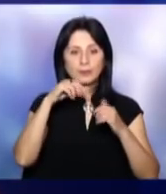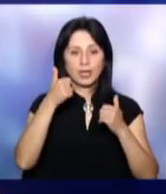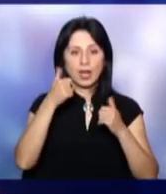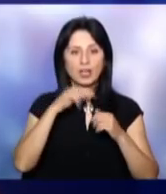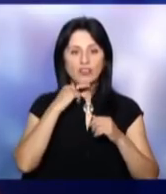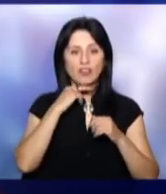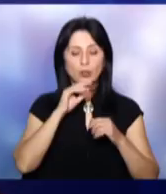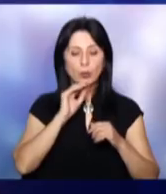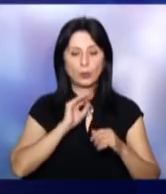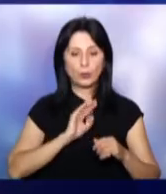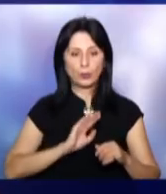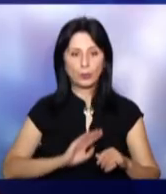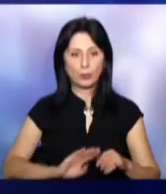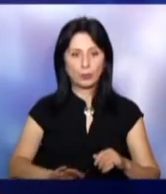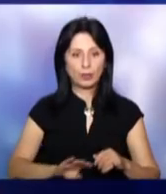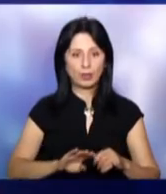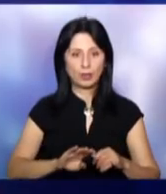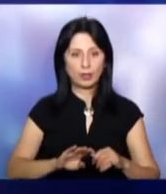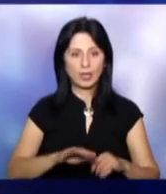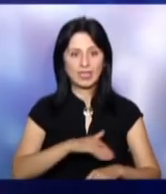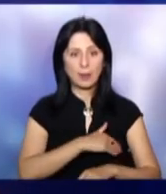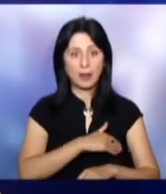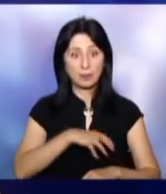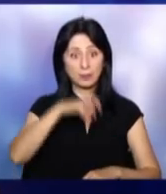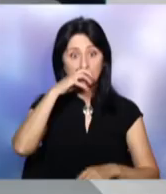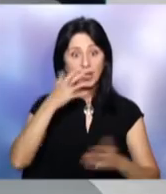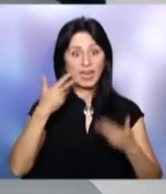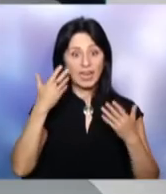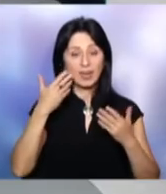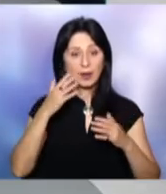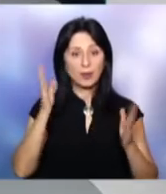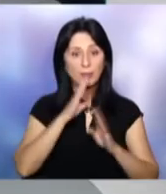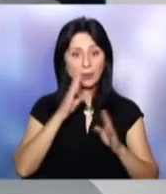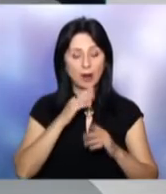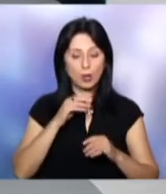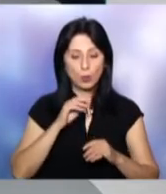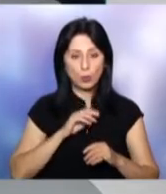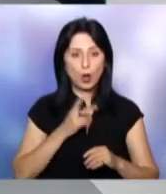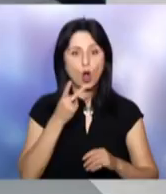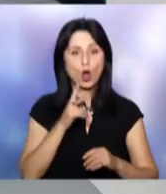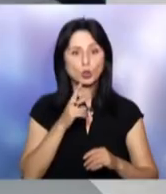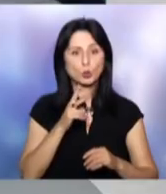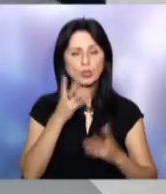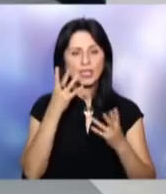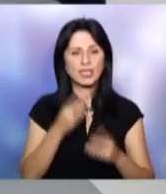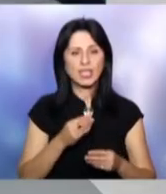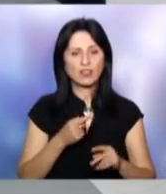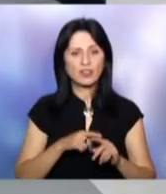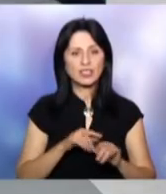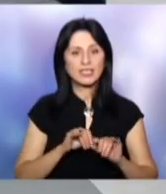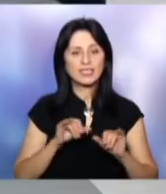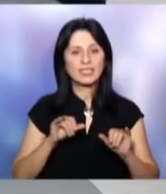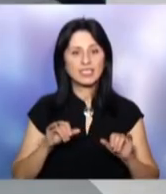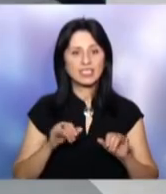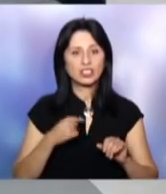კარგად ვაკვირდებით გამოსუნთქული ჰაერის ტემპერატურას და ამ ვარჯიშს ვაკეთებთ 2 წუთი მაინც დღის განმავლობაში, ეს